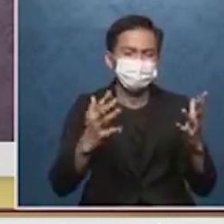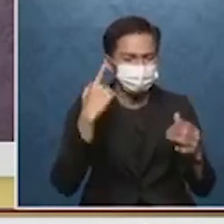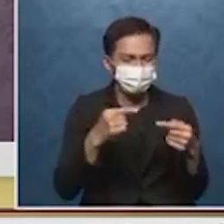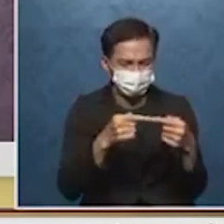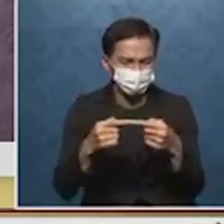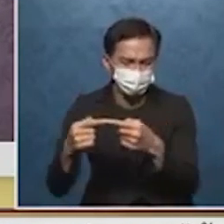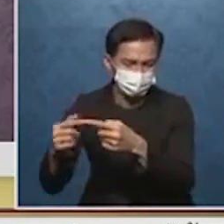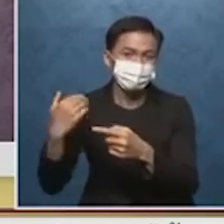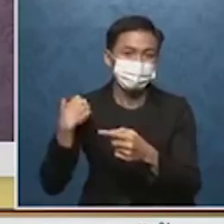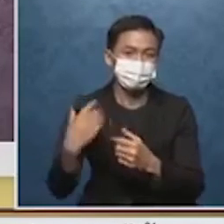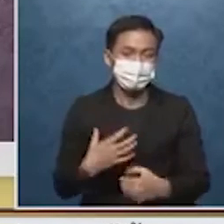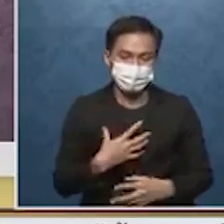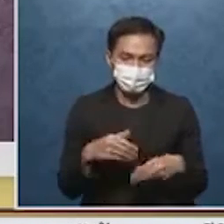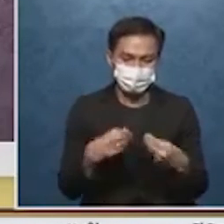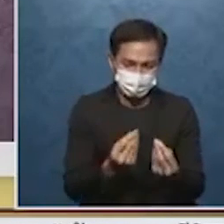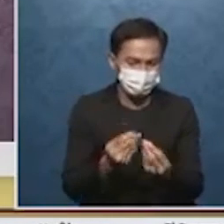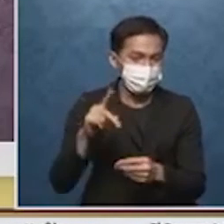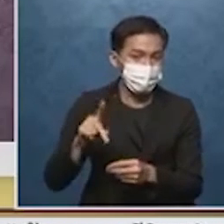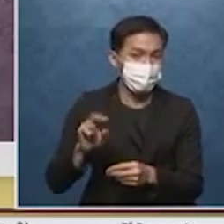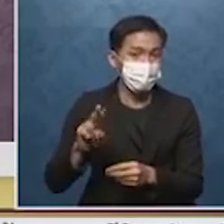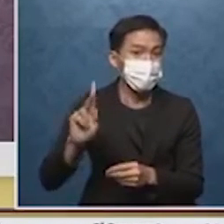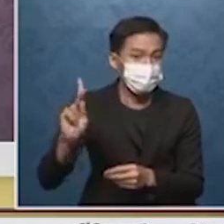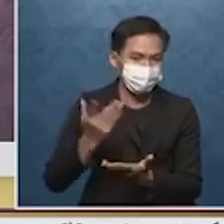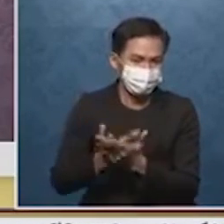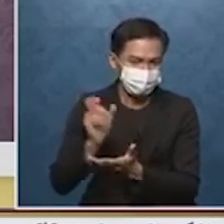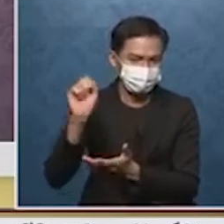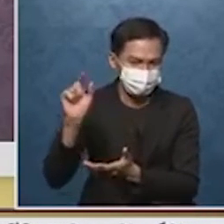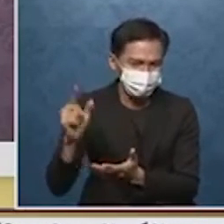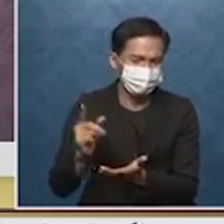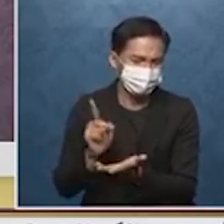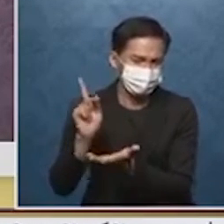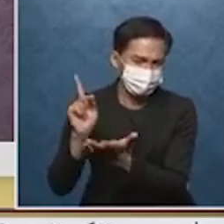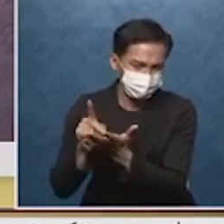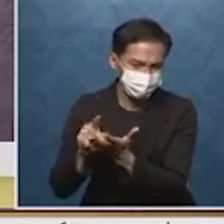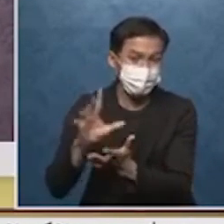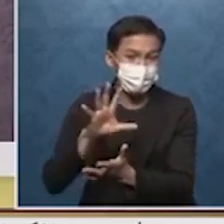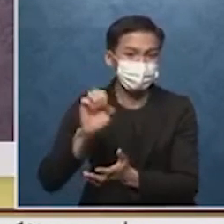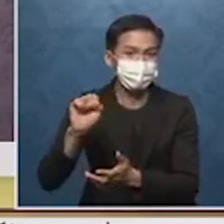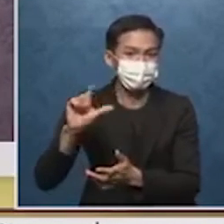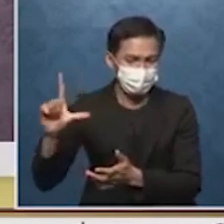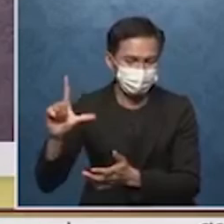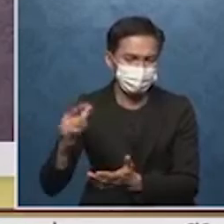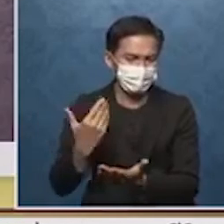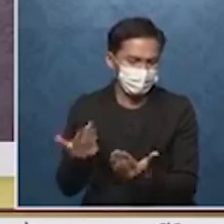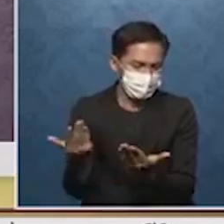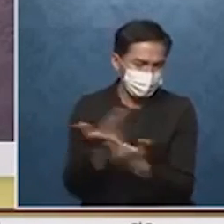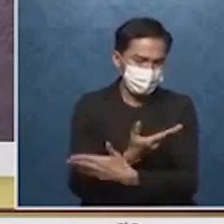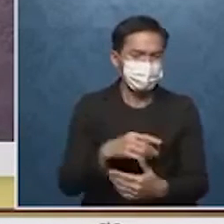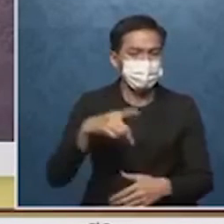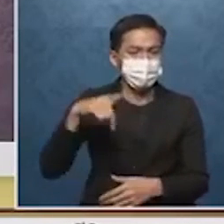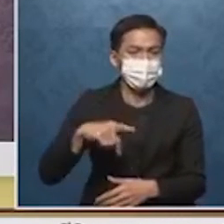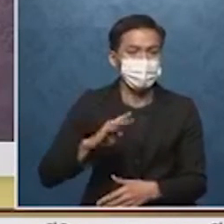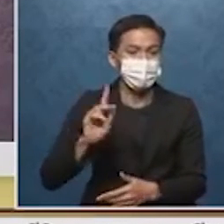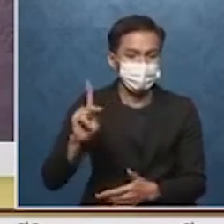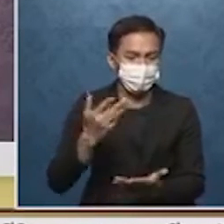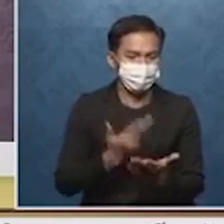เปลี่ยนจากพรก.เงินกู้ 500,000 ล้านเนี่ยมาเป็นงบพรบ.งบประมาณรายจ่ายกล